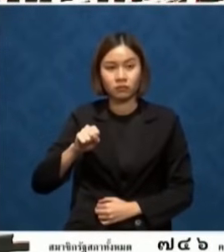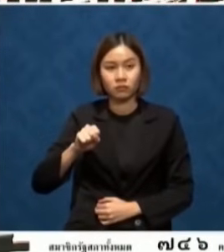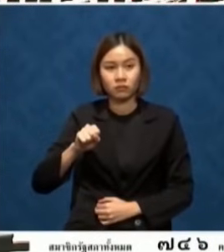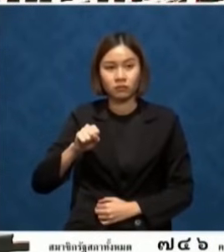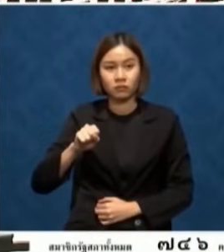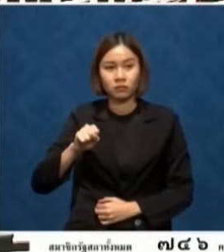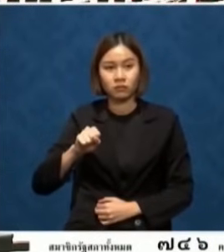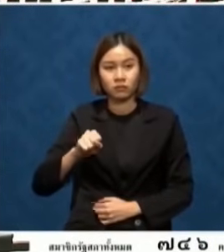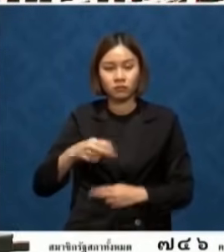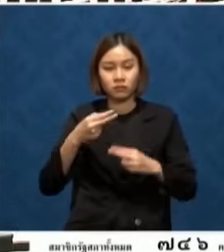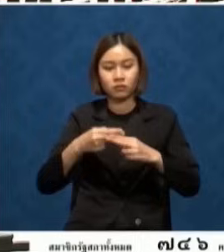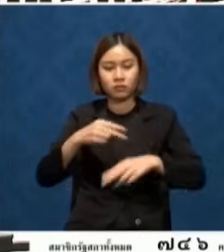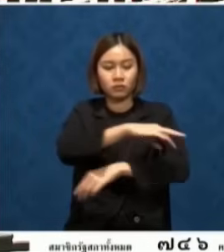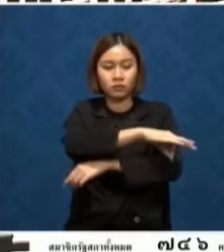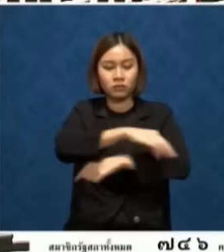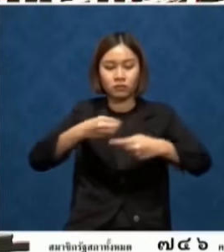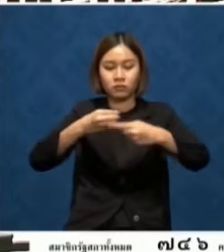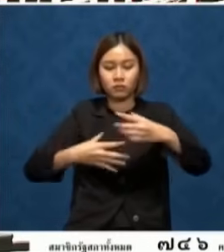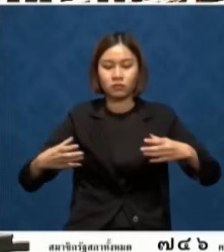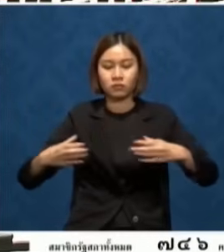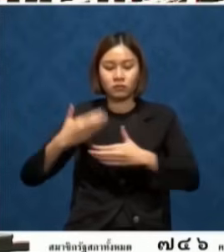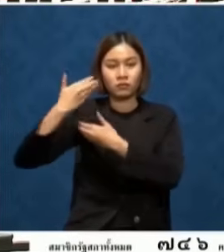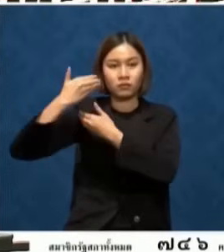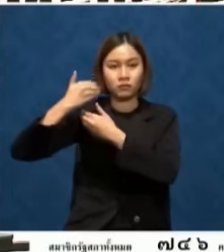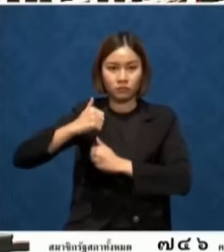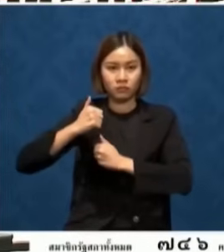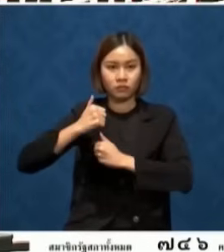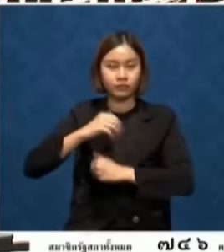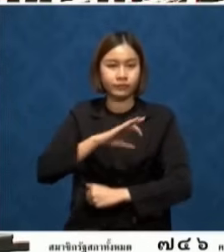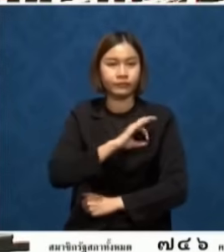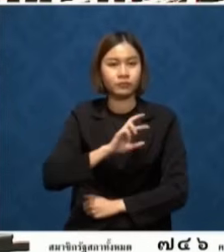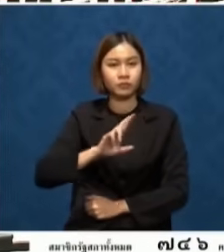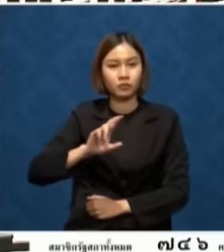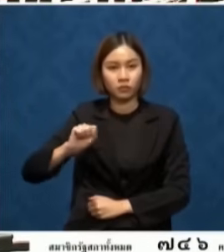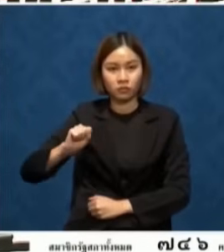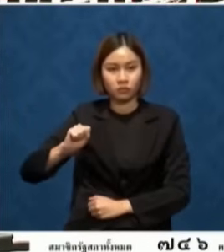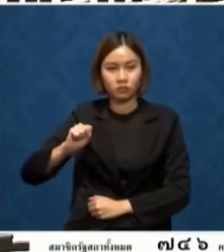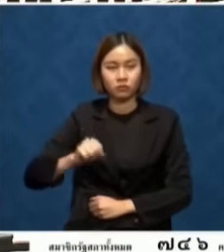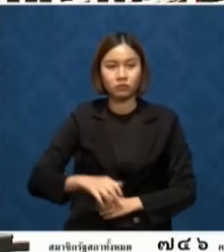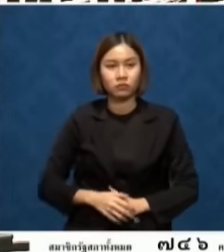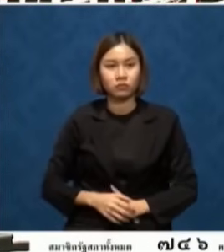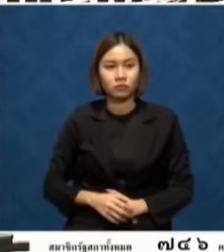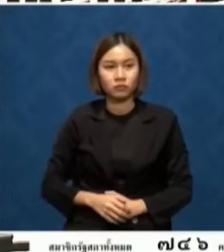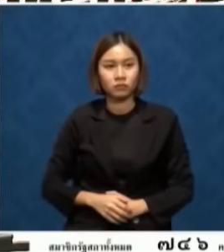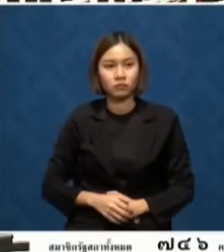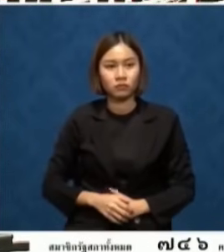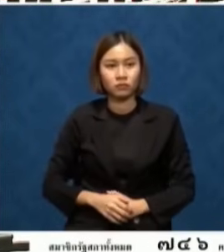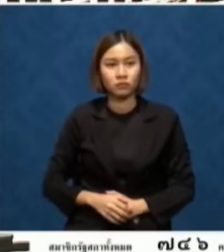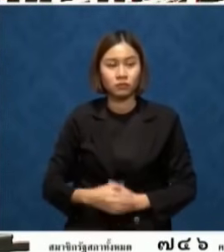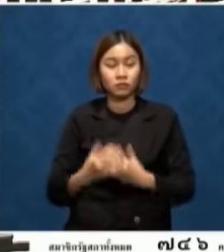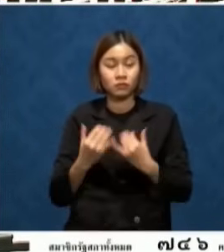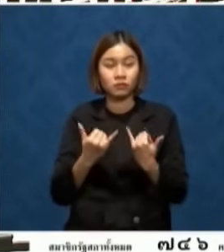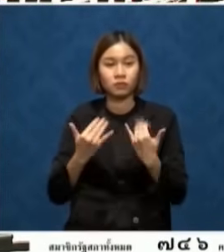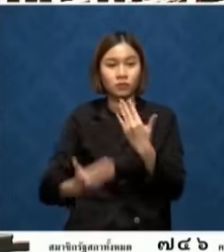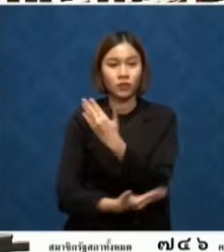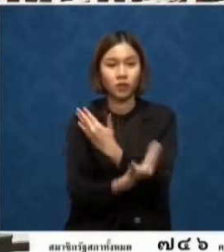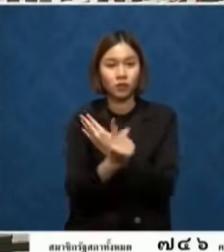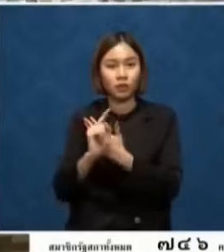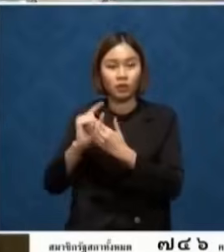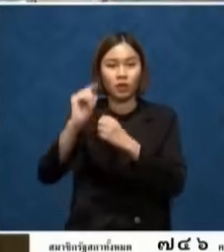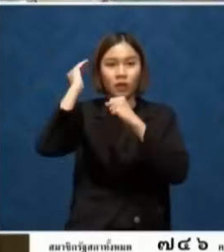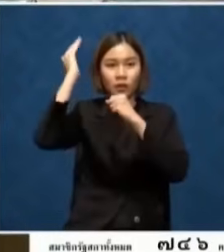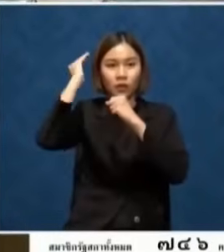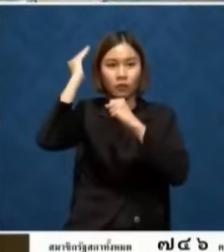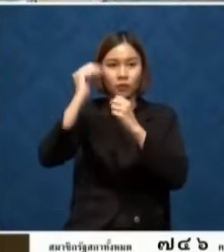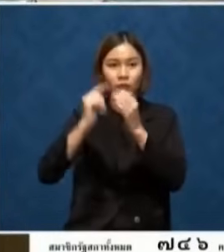บัญชีรายชื่อพรรคประชาธิปัตย์สมาชิกรัฐสภาก็ได้มีโอกาสอ